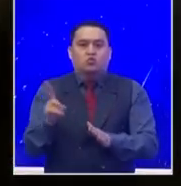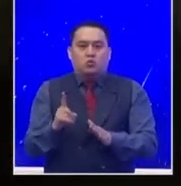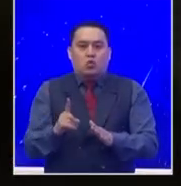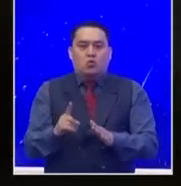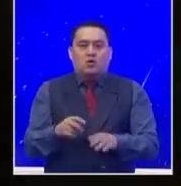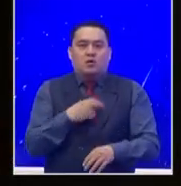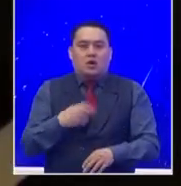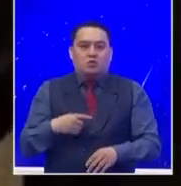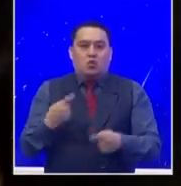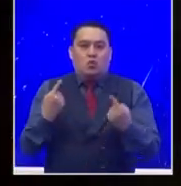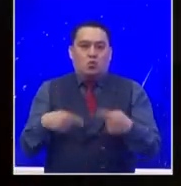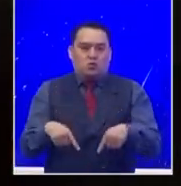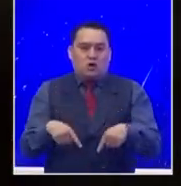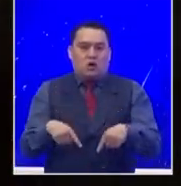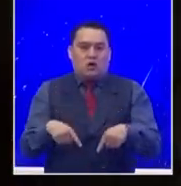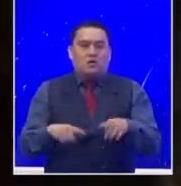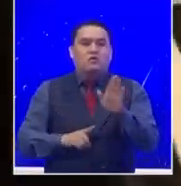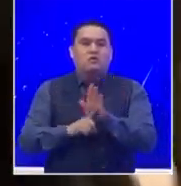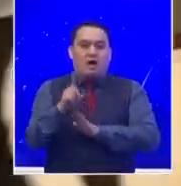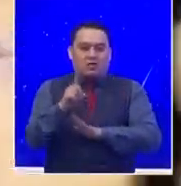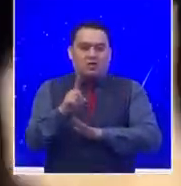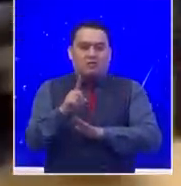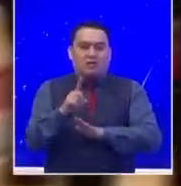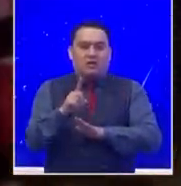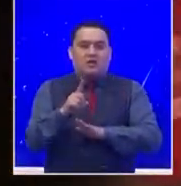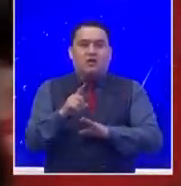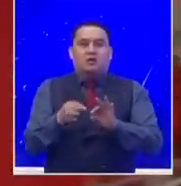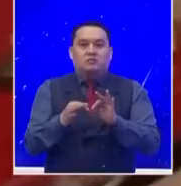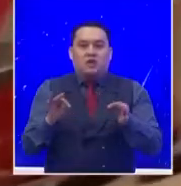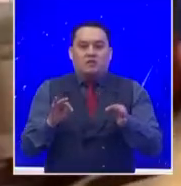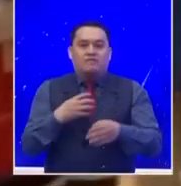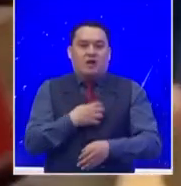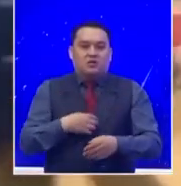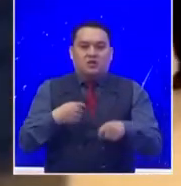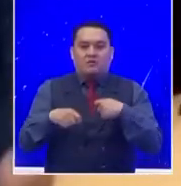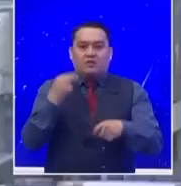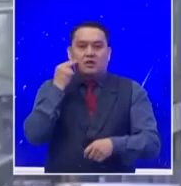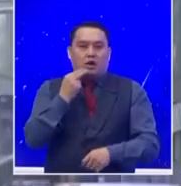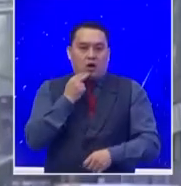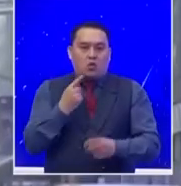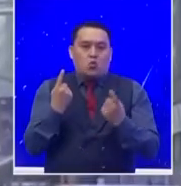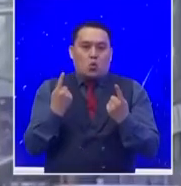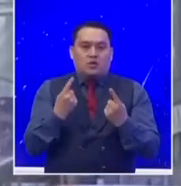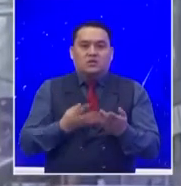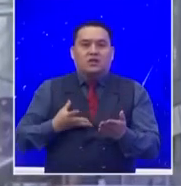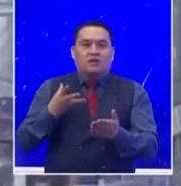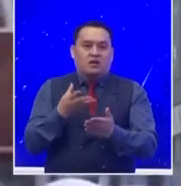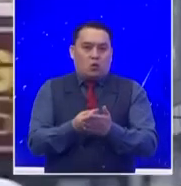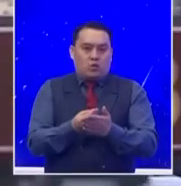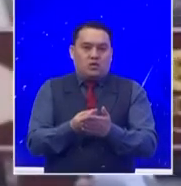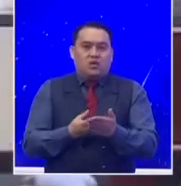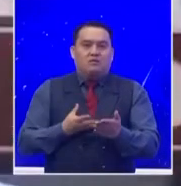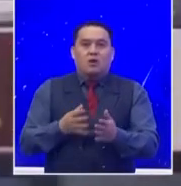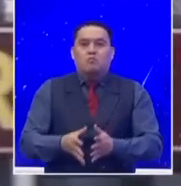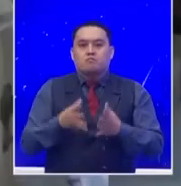возросших рисках худшего сценария. При уже начавшемся разрыве цепочки поставок важных товаров из Китая, крупнейшего экспортера,